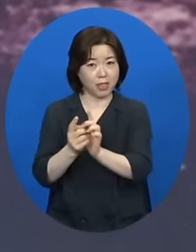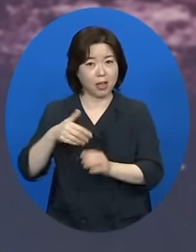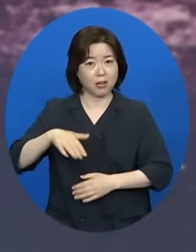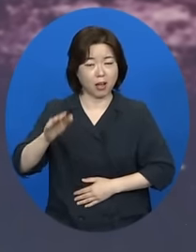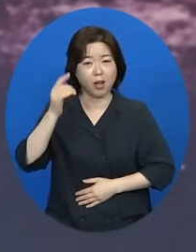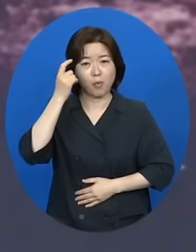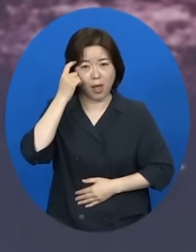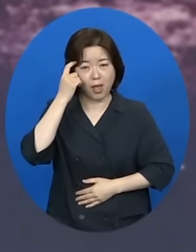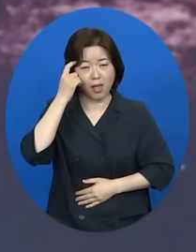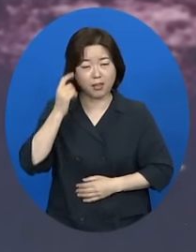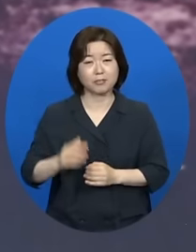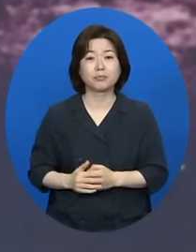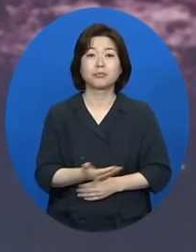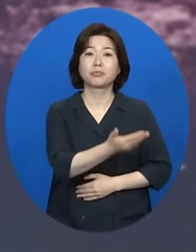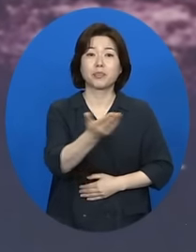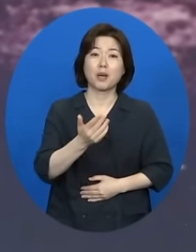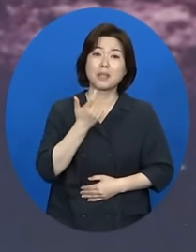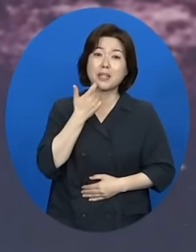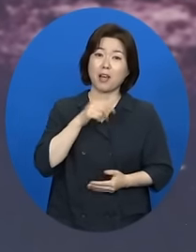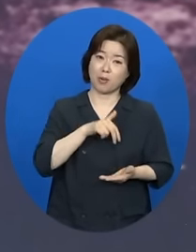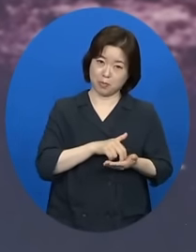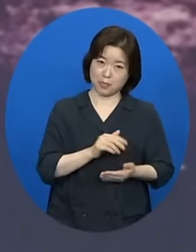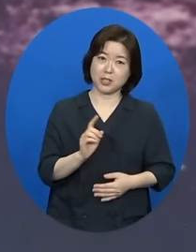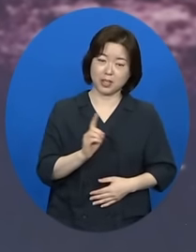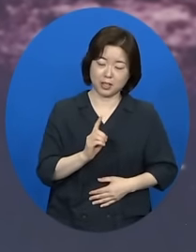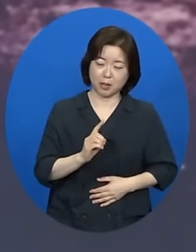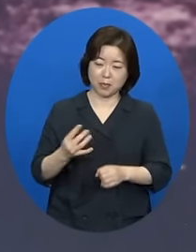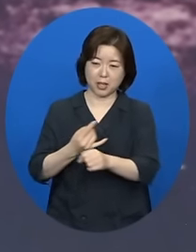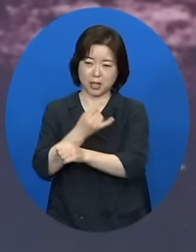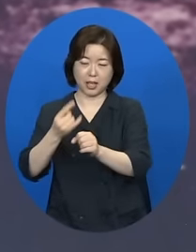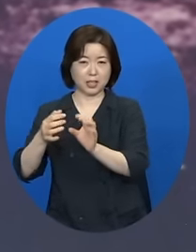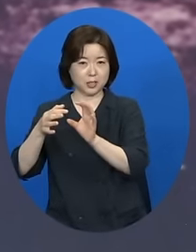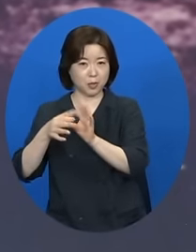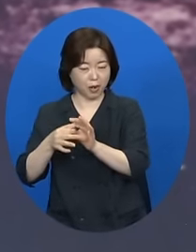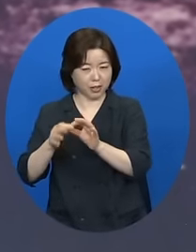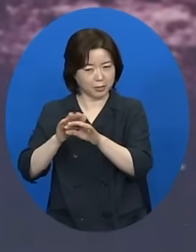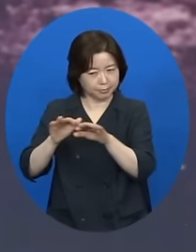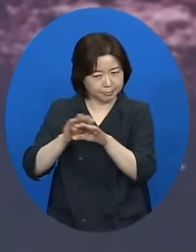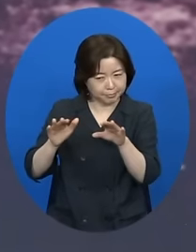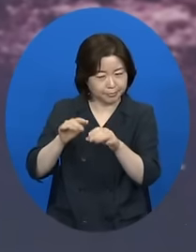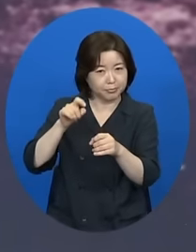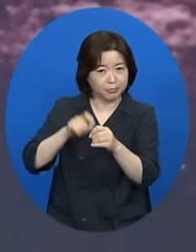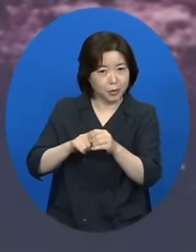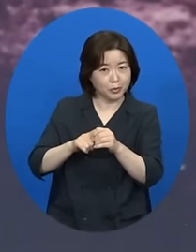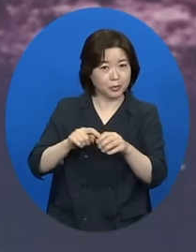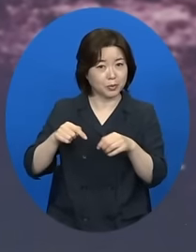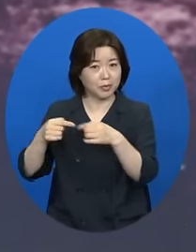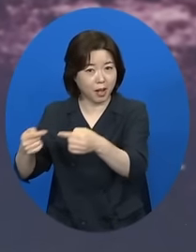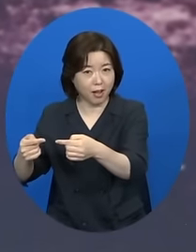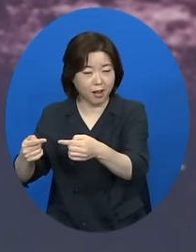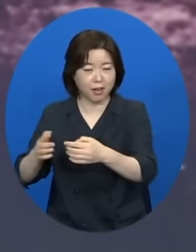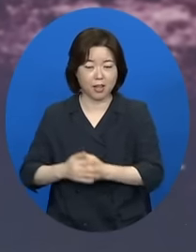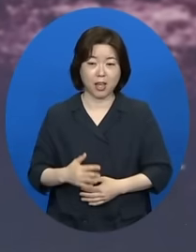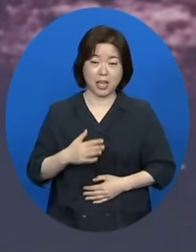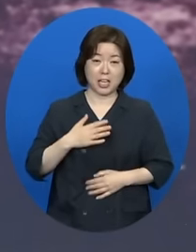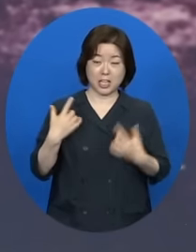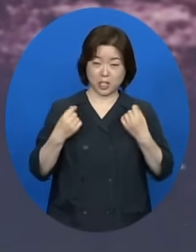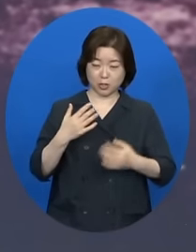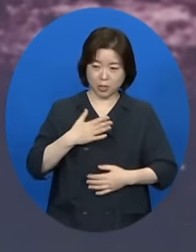이 야곱의 입장이라면 에서와의 관계를 풀기 위해 가시겠습니까? 나를 죽일지도 모르는, 아직도